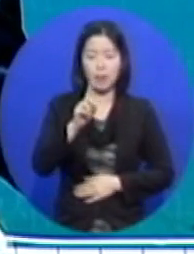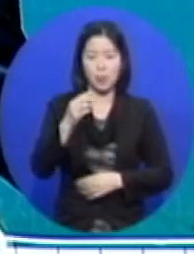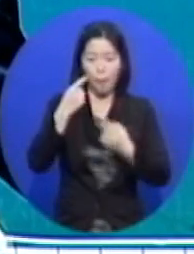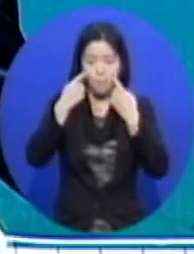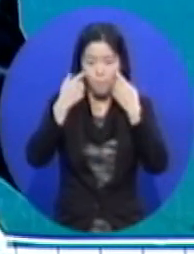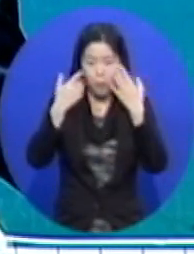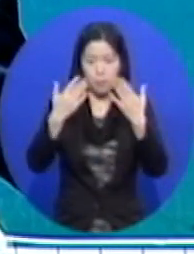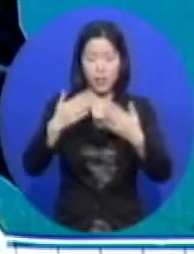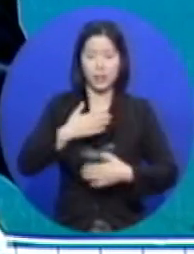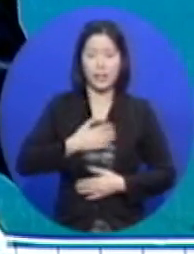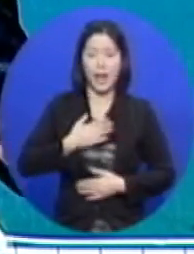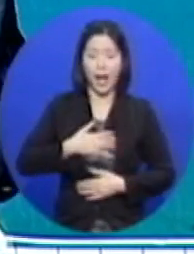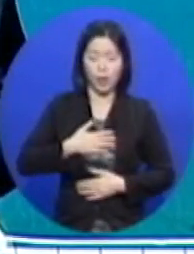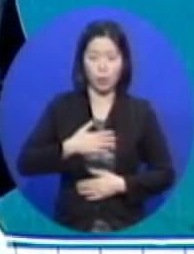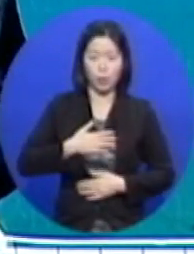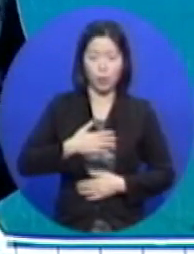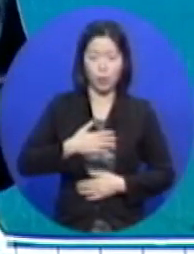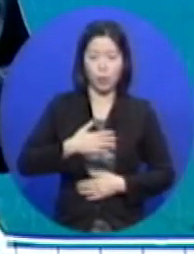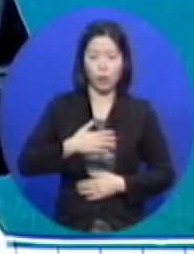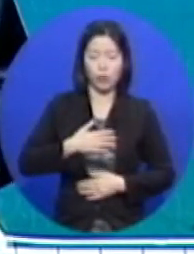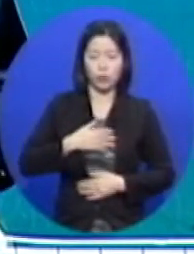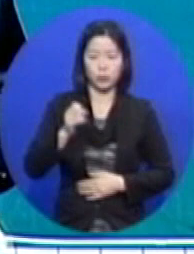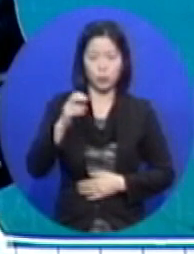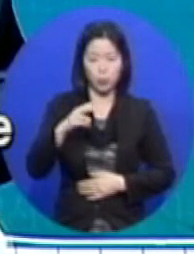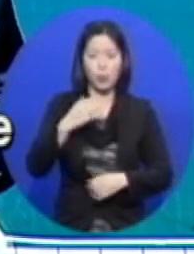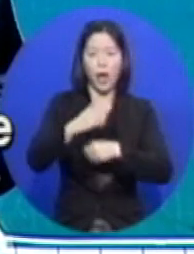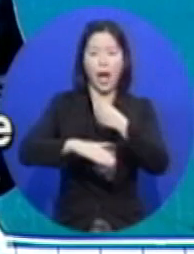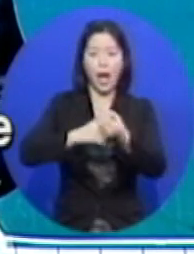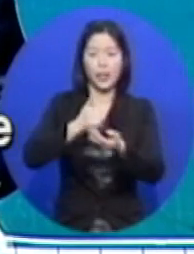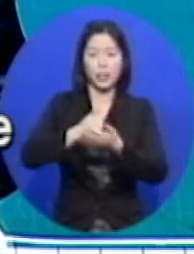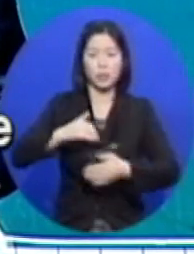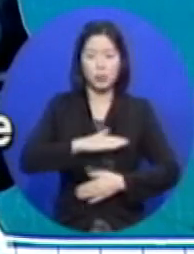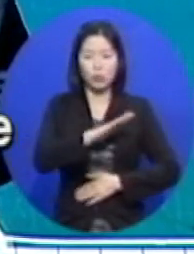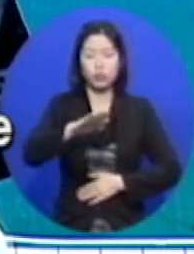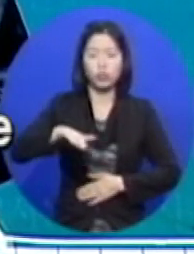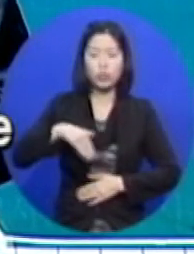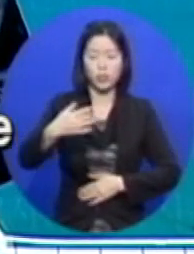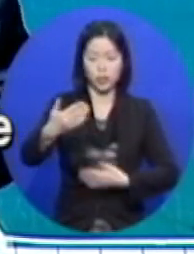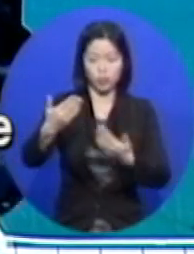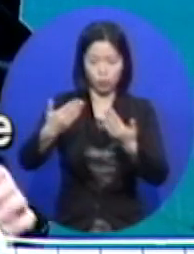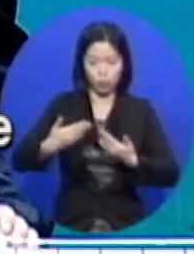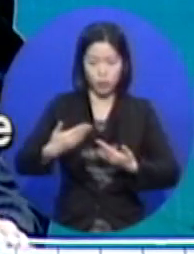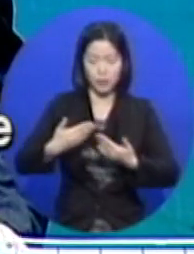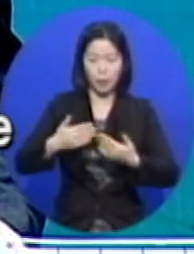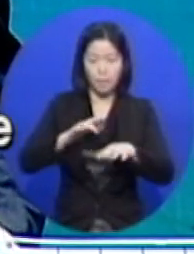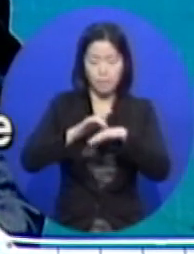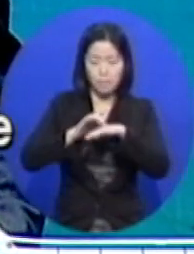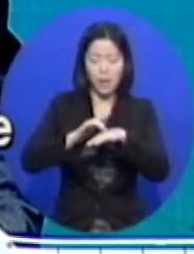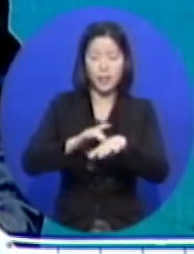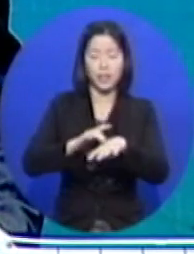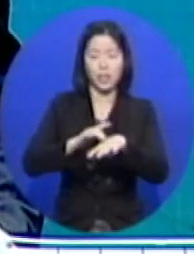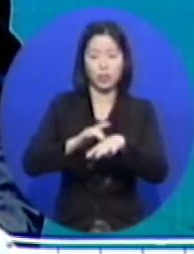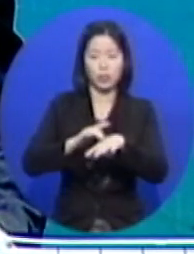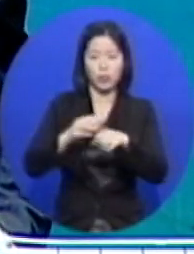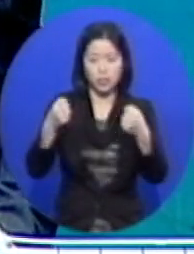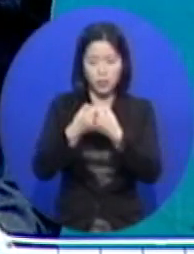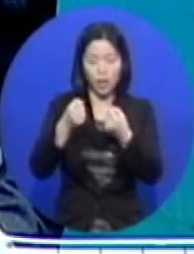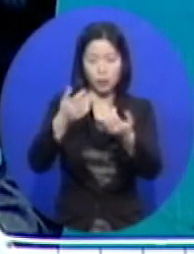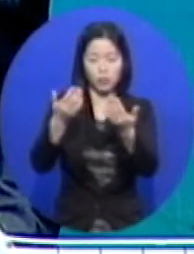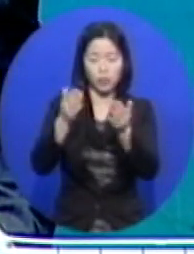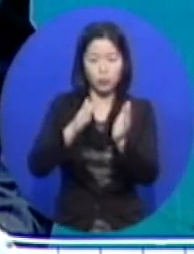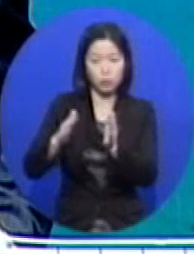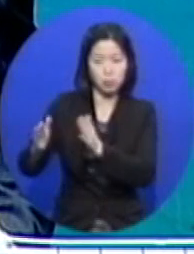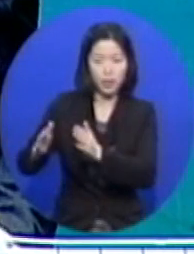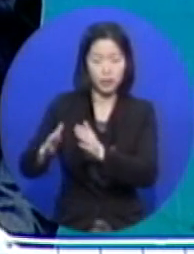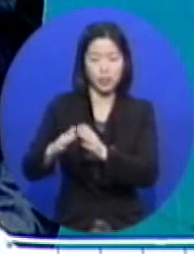알고 그리고 하나님께서 우리에게 주신 마귀와 싸울 때 준비해야 될 전신갑주 에 대하여 말씀을